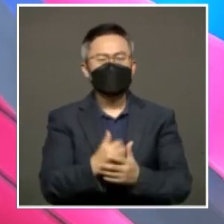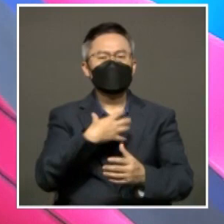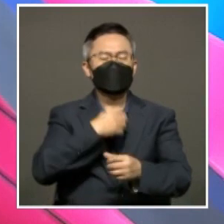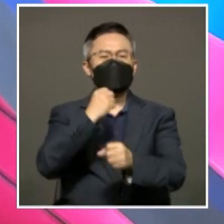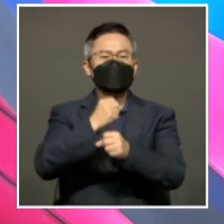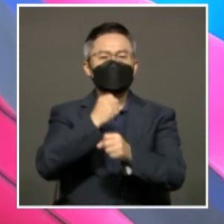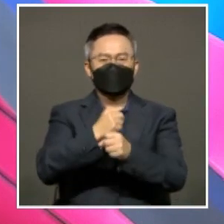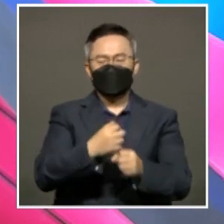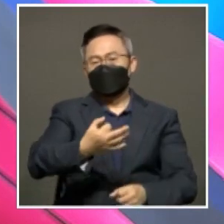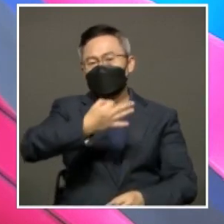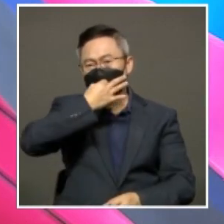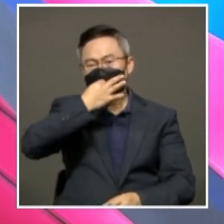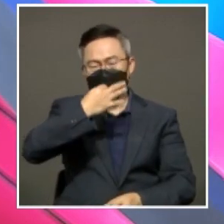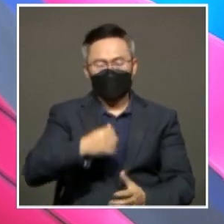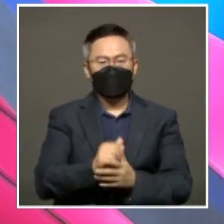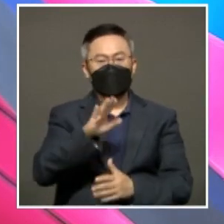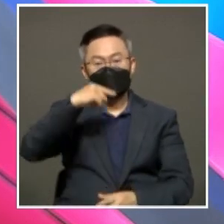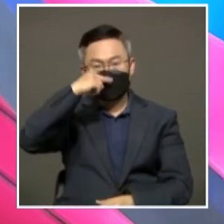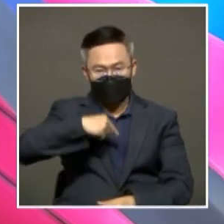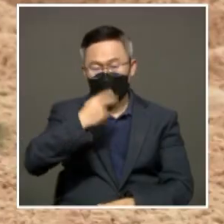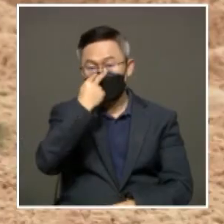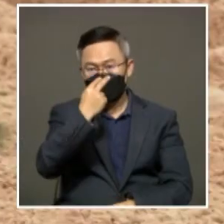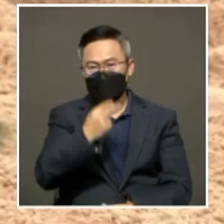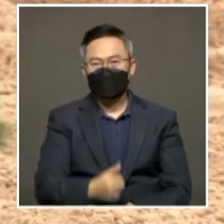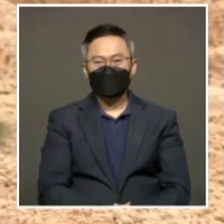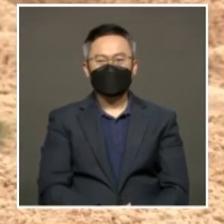ได้ไปโล่นเล่นในลีกอาชีพของประเทศค่ะ